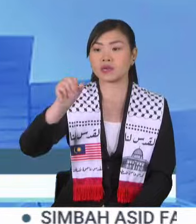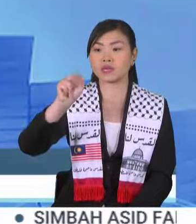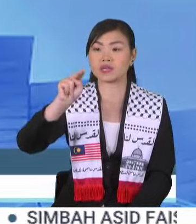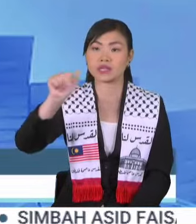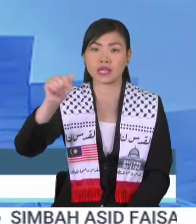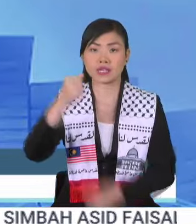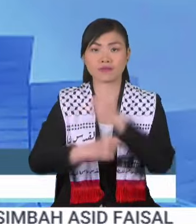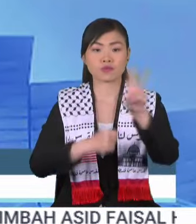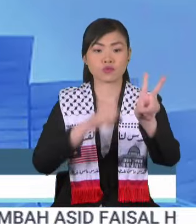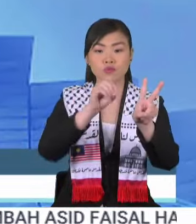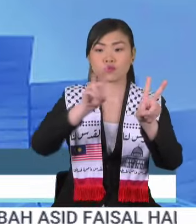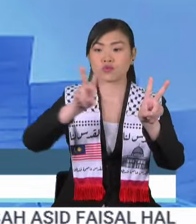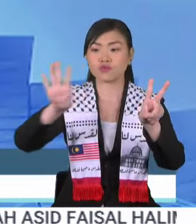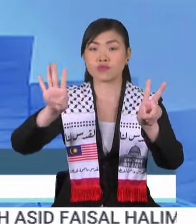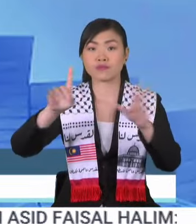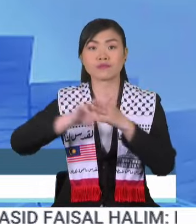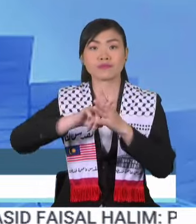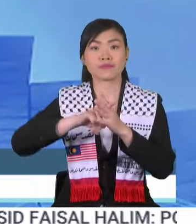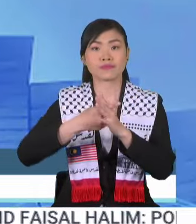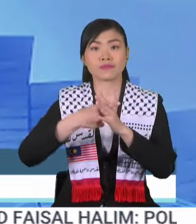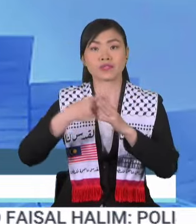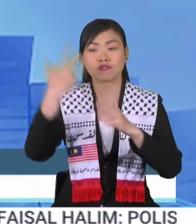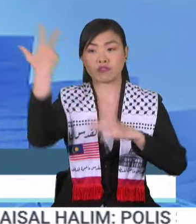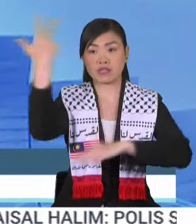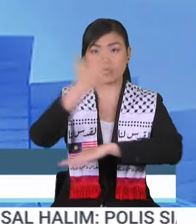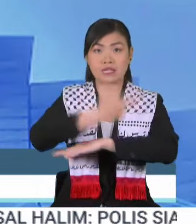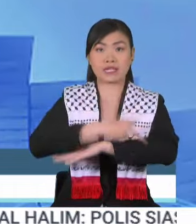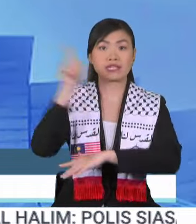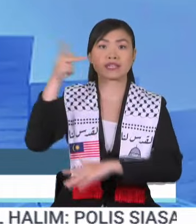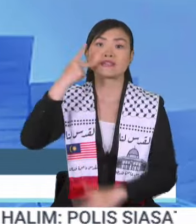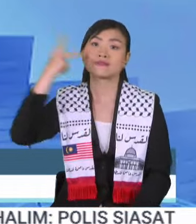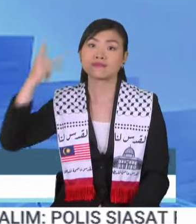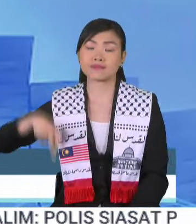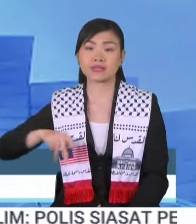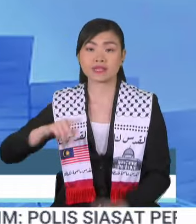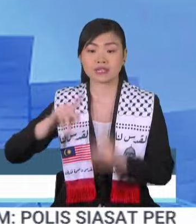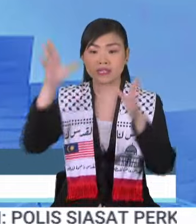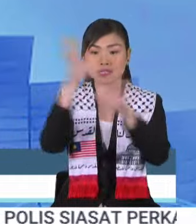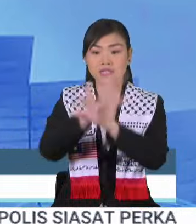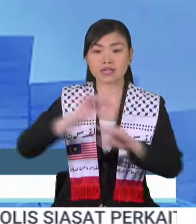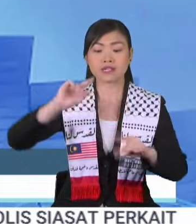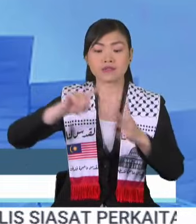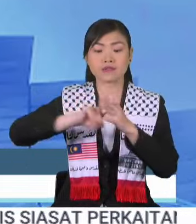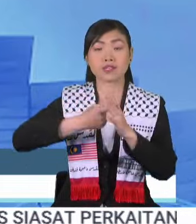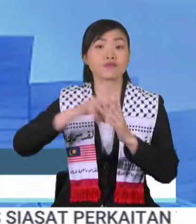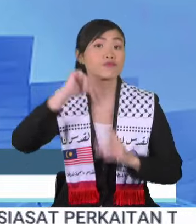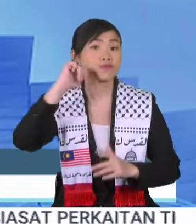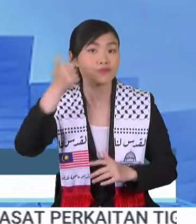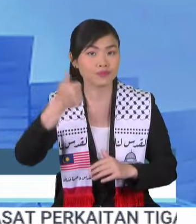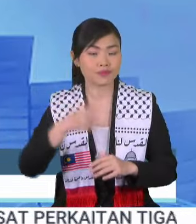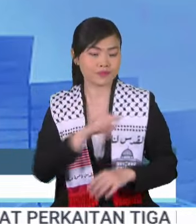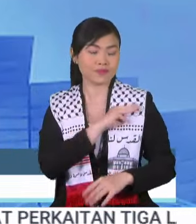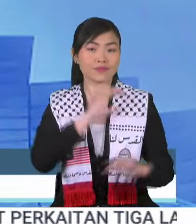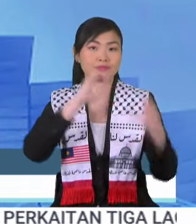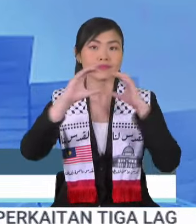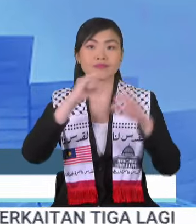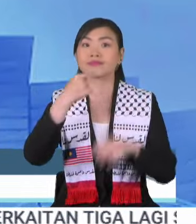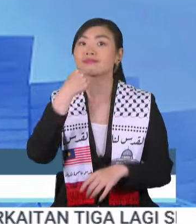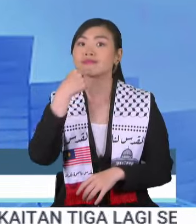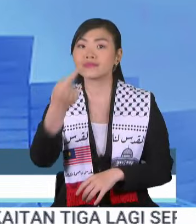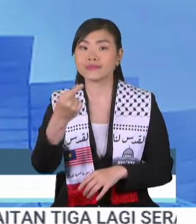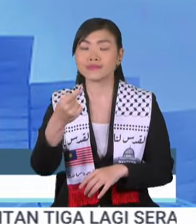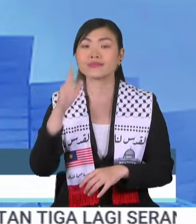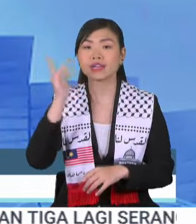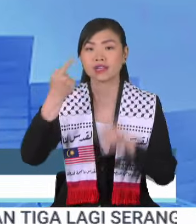Hawana 2024 yang berlangsung selama 3 hari di Kuching, Sarawak bermula esok. Menteri Komunikasi Fahmi Fadil